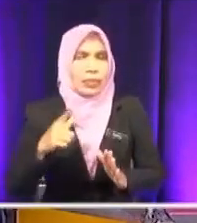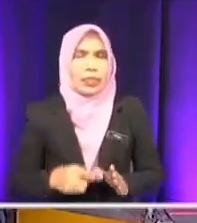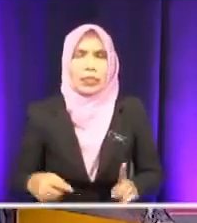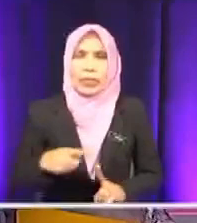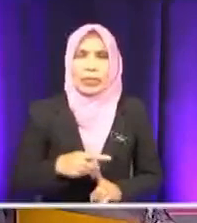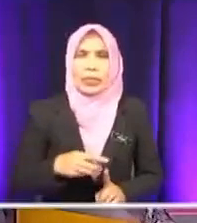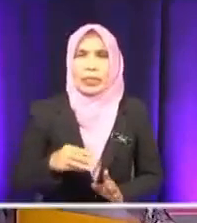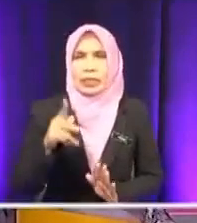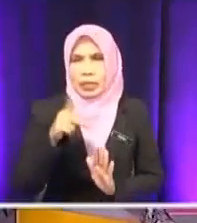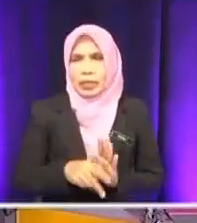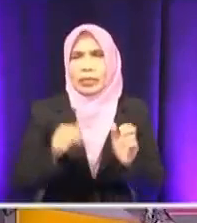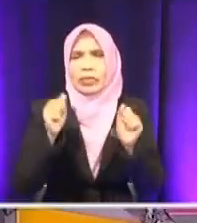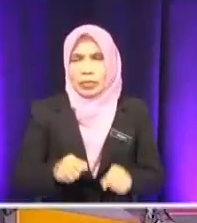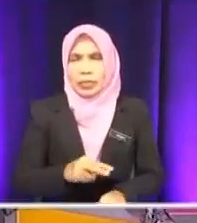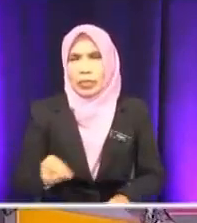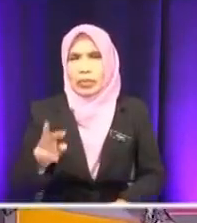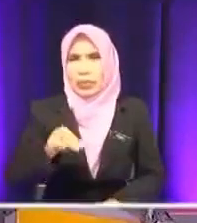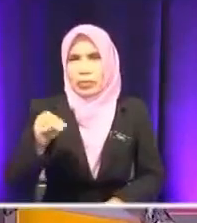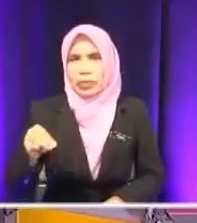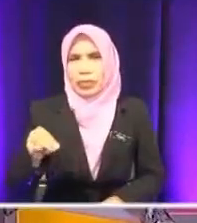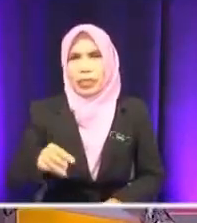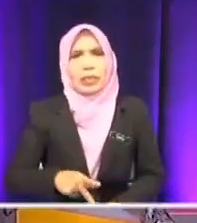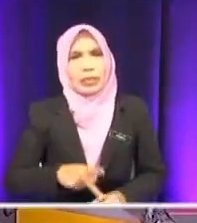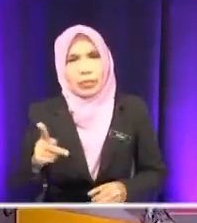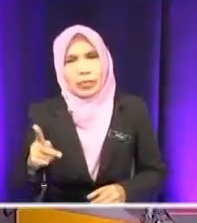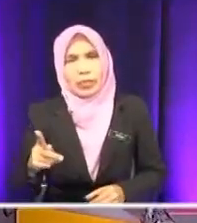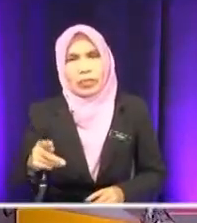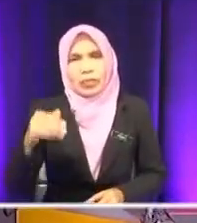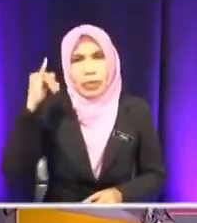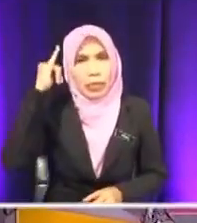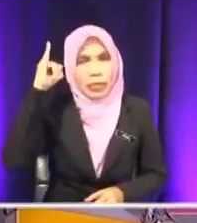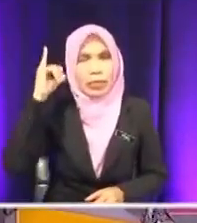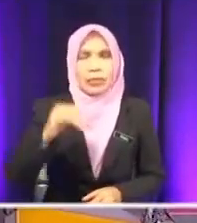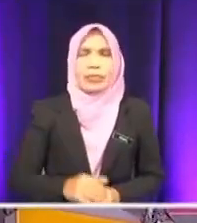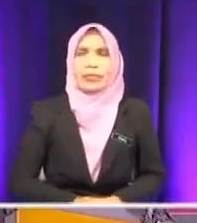mengolah ataupun mengeluarkan ide calon-calon sendiri Panda